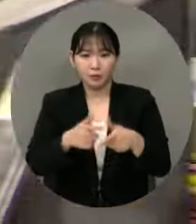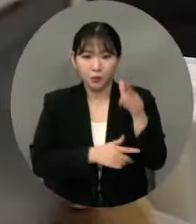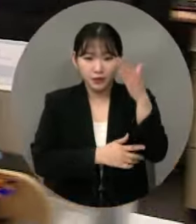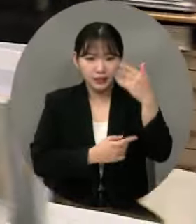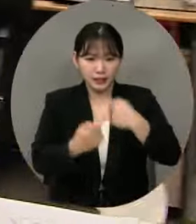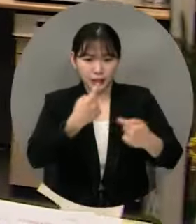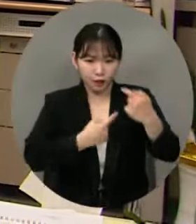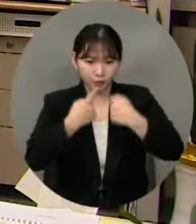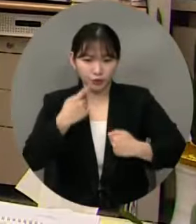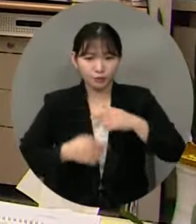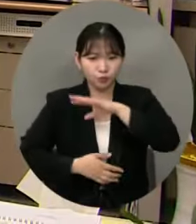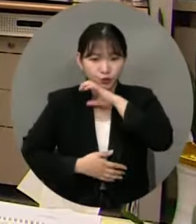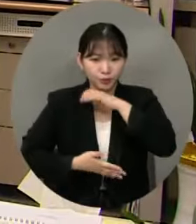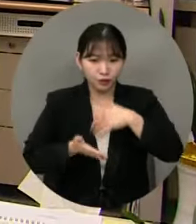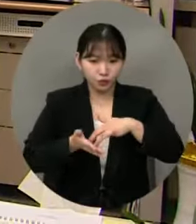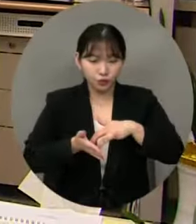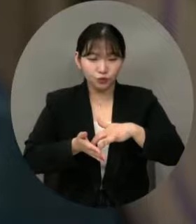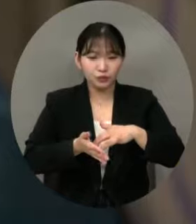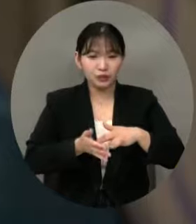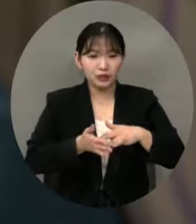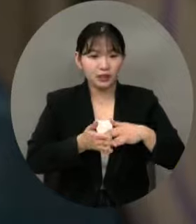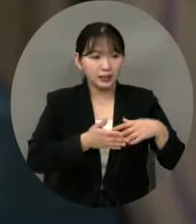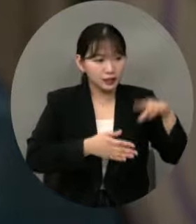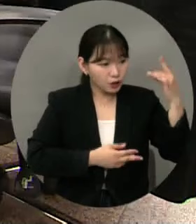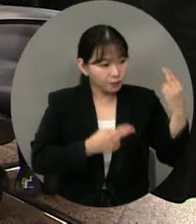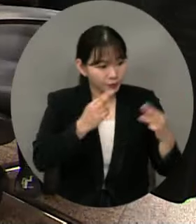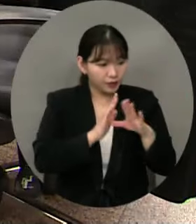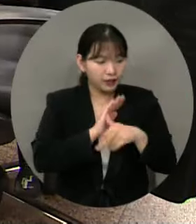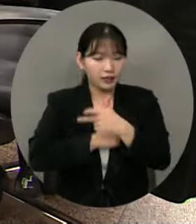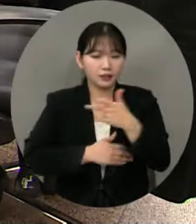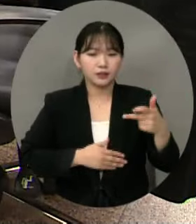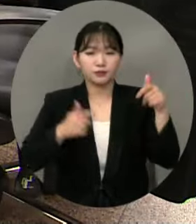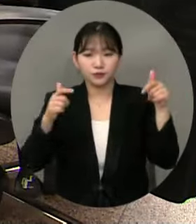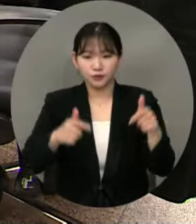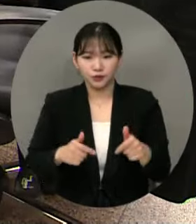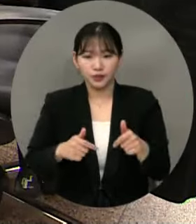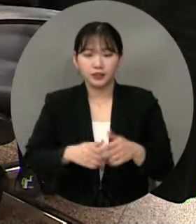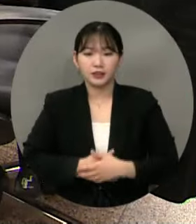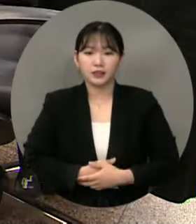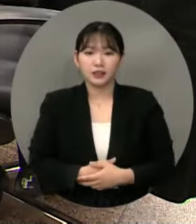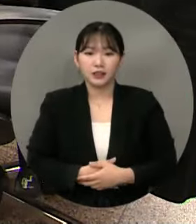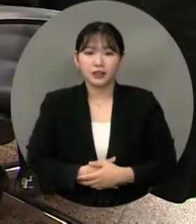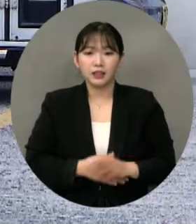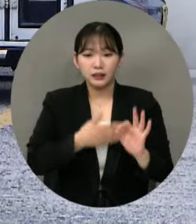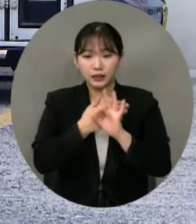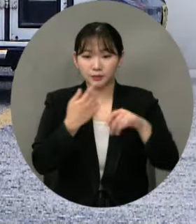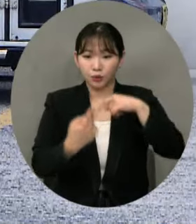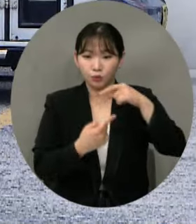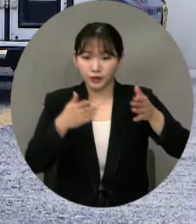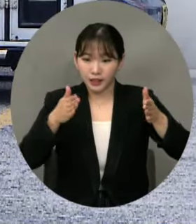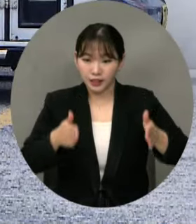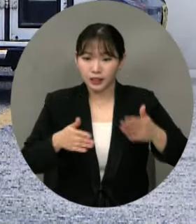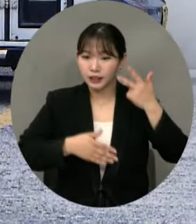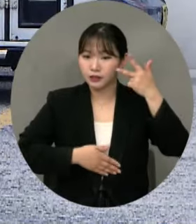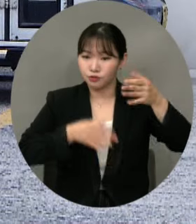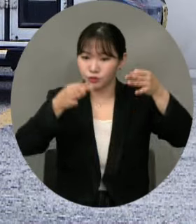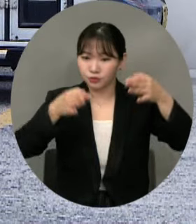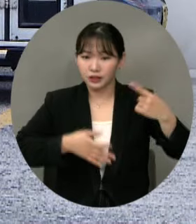접수되는 시내버스 민원은 전면 개편 초기보다 크게 감소하고 있습니다. 시범 운행 기간 일주일